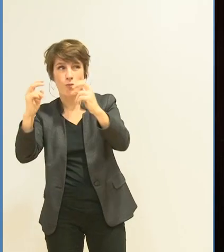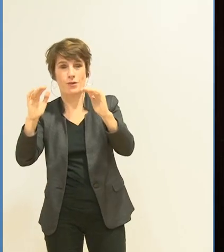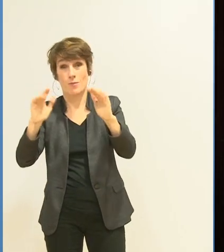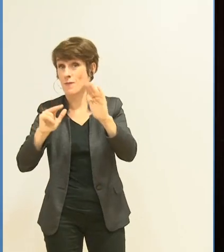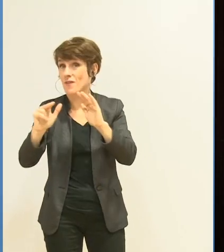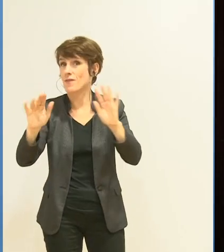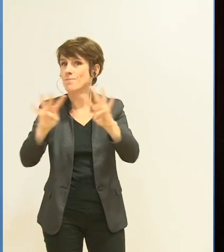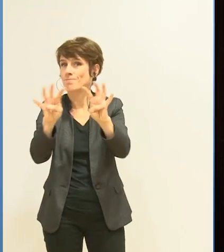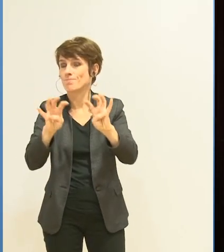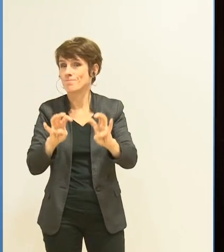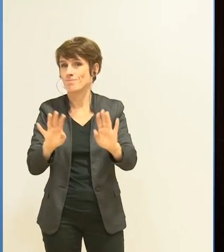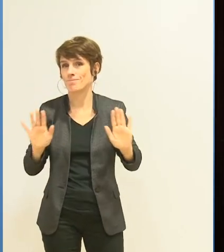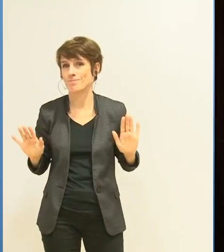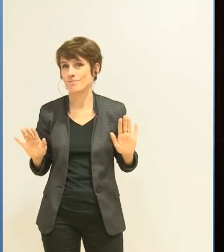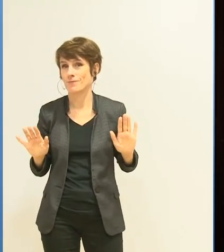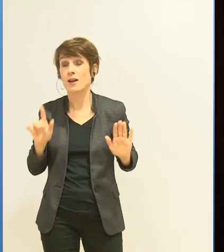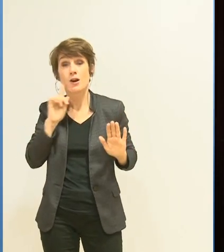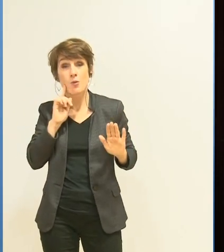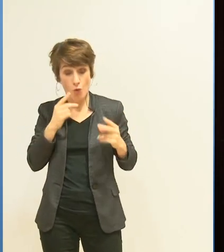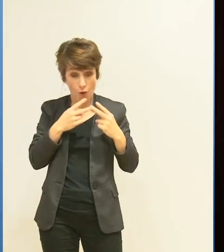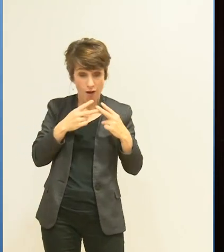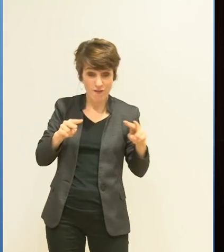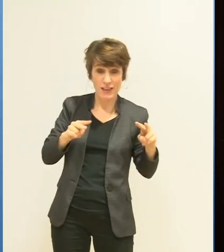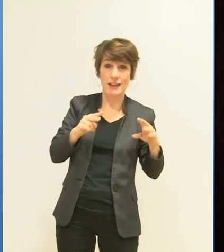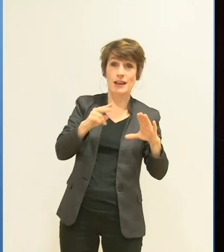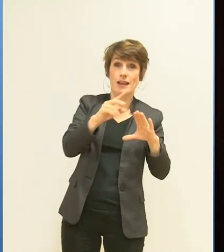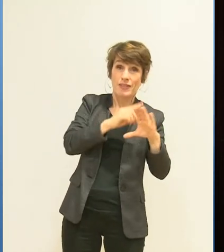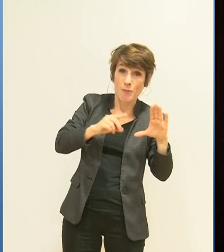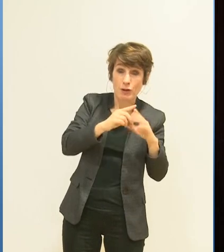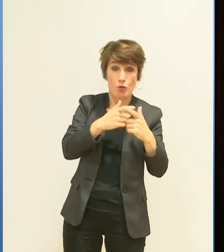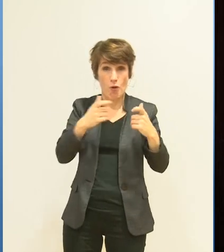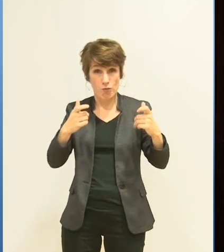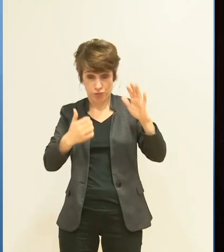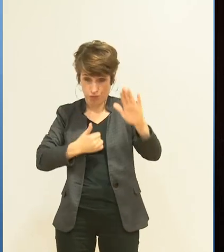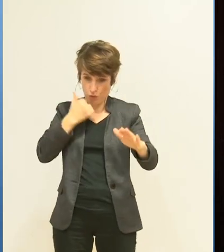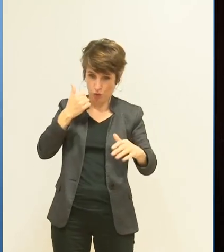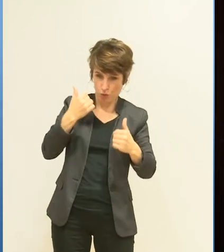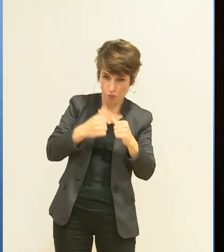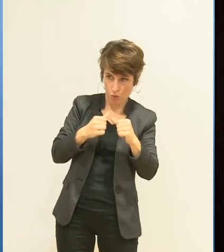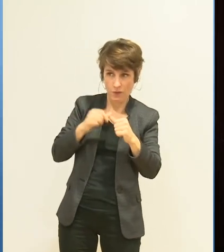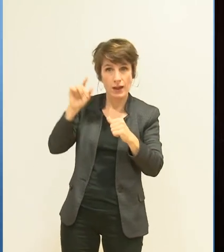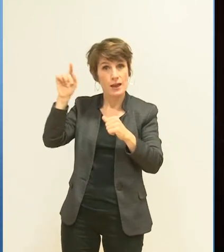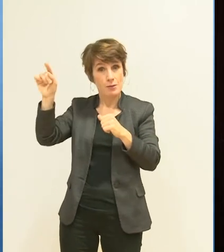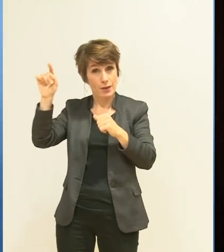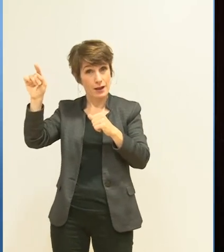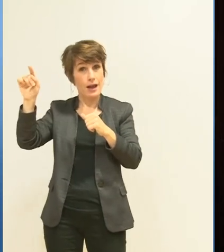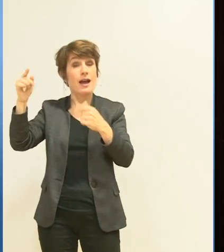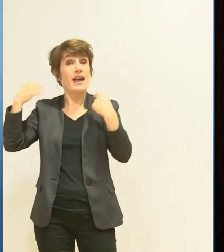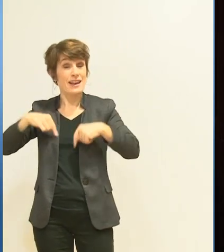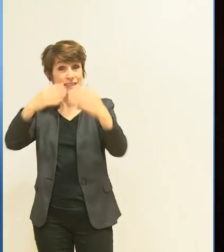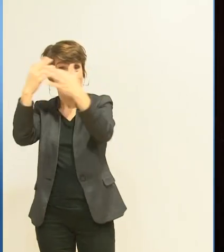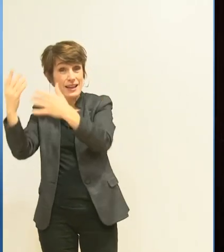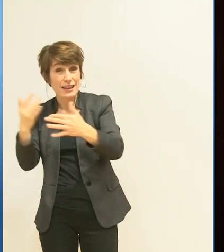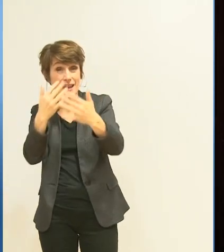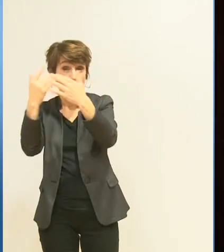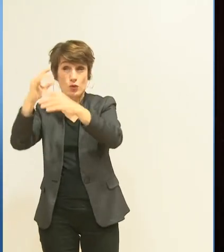financière des collectivités l'état prendra en charge le coût des dégrèvements sur la base des taux et des abattements en